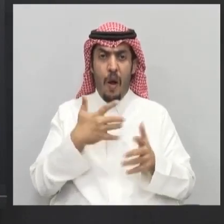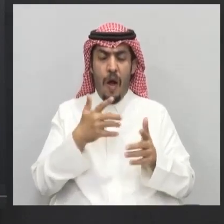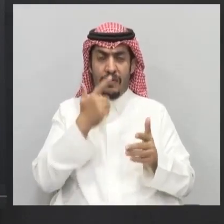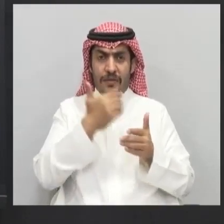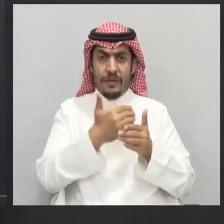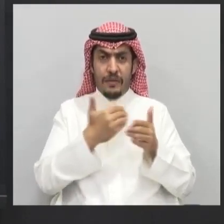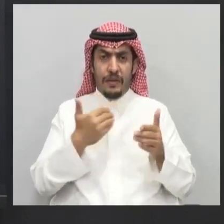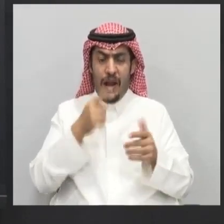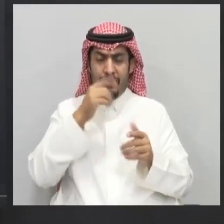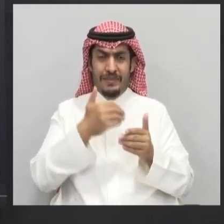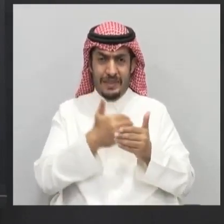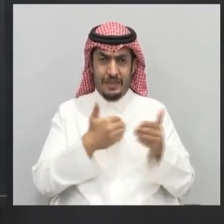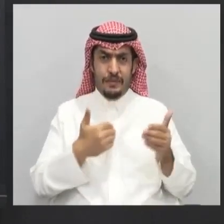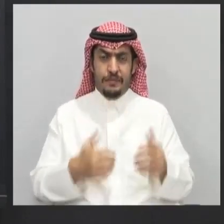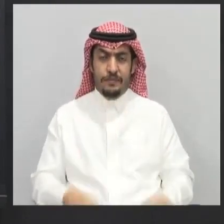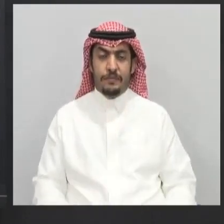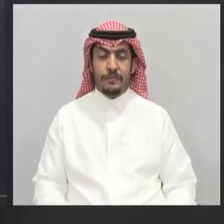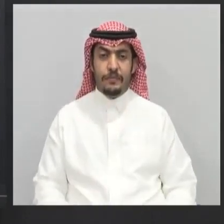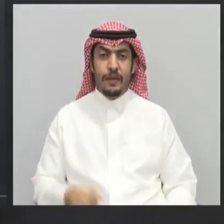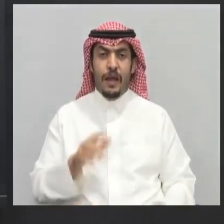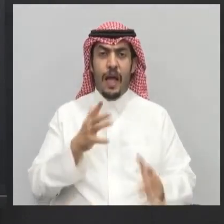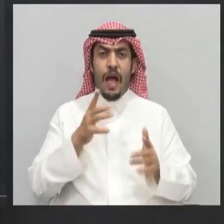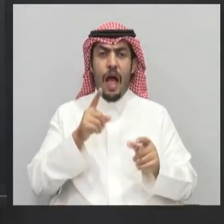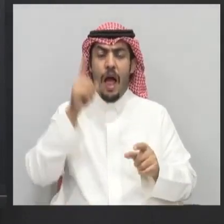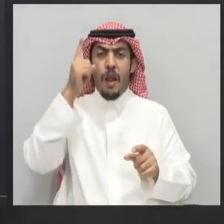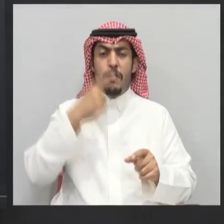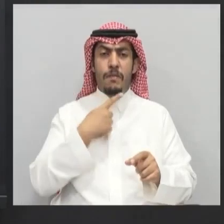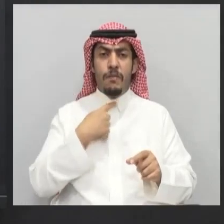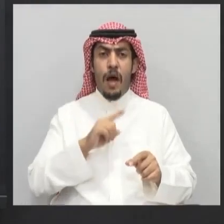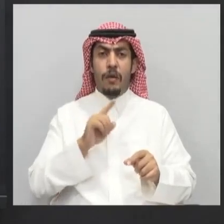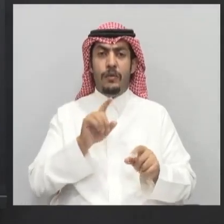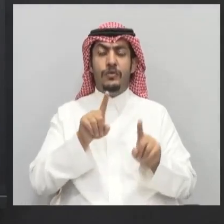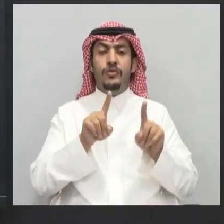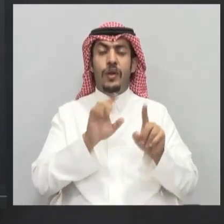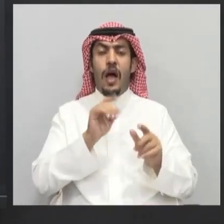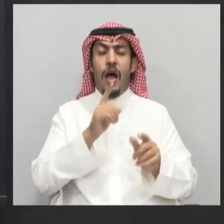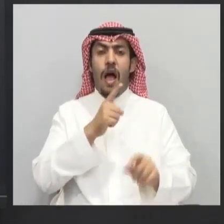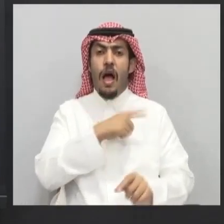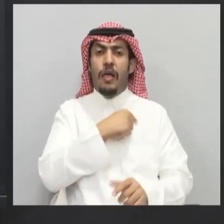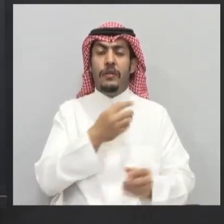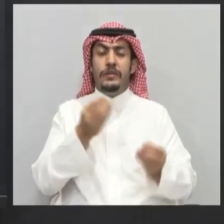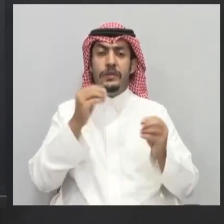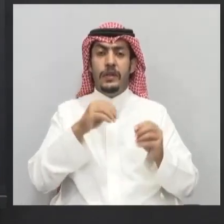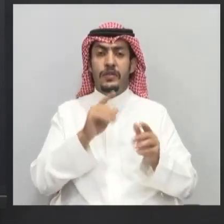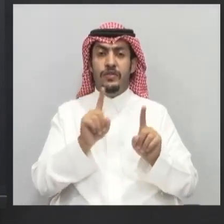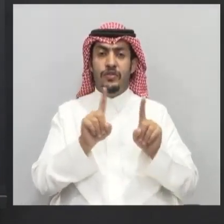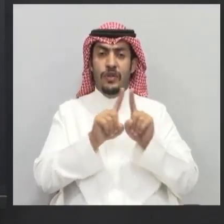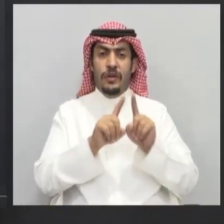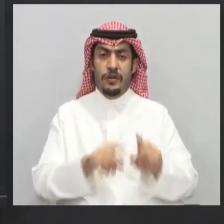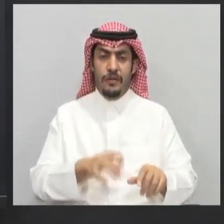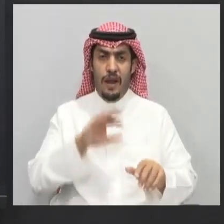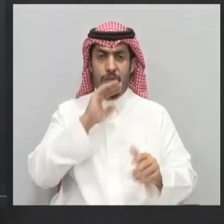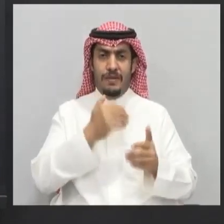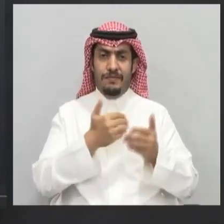وتحذر وتبتعد عنه انه اشنع امر عند الله هو الشرك نسال الله السلامه نسال الله السلامه